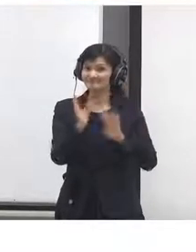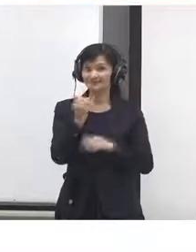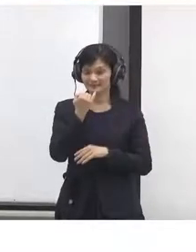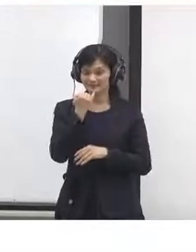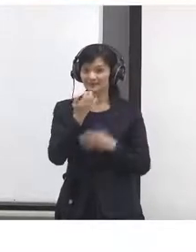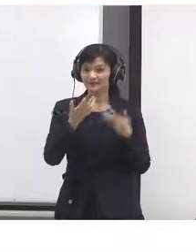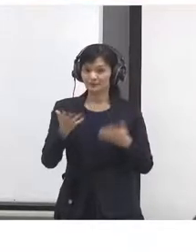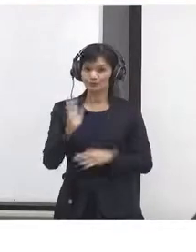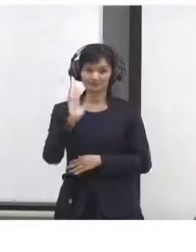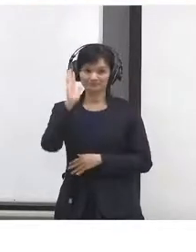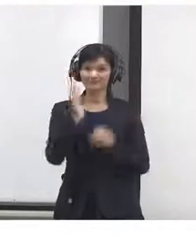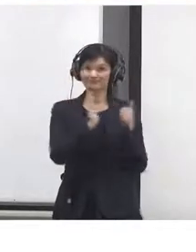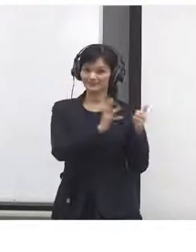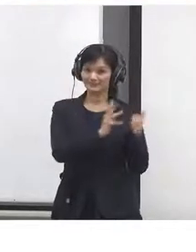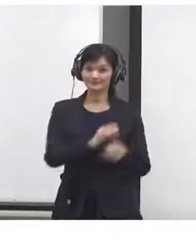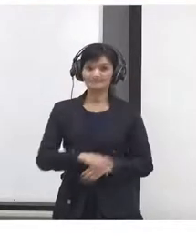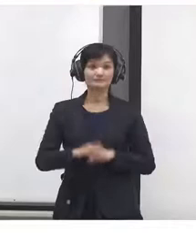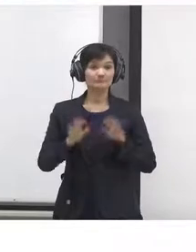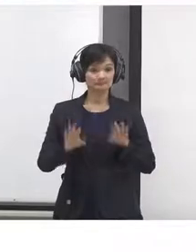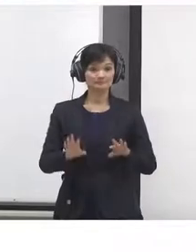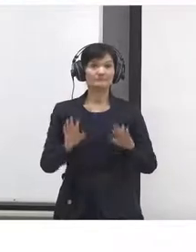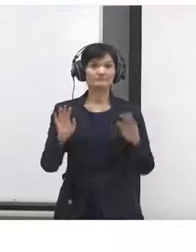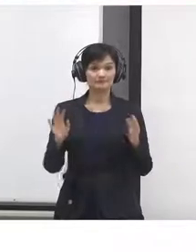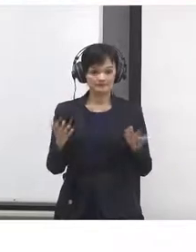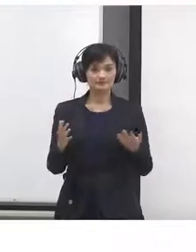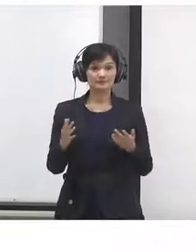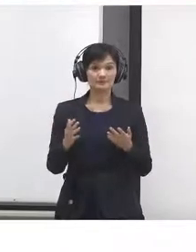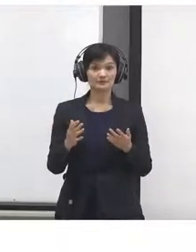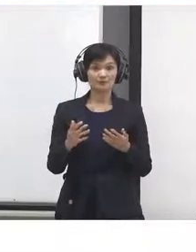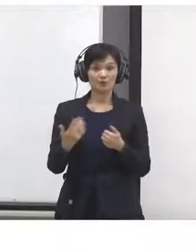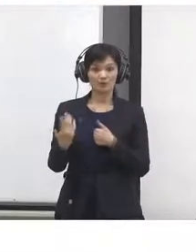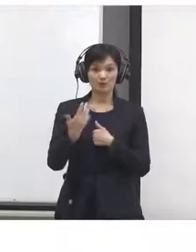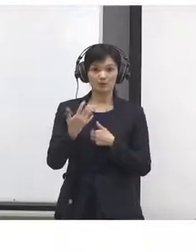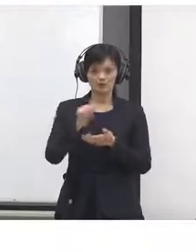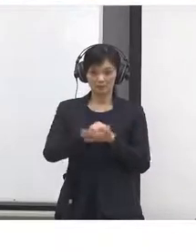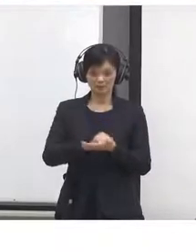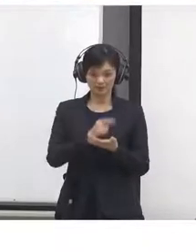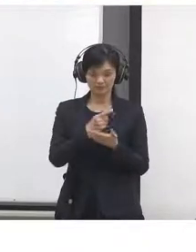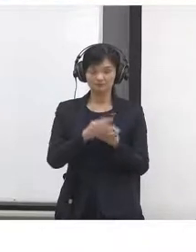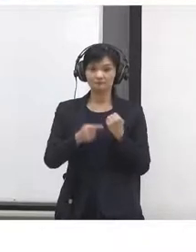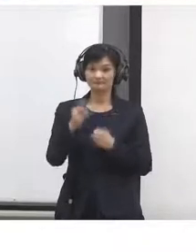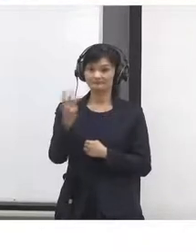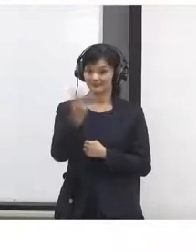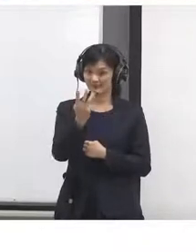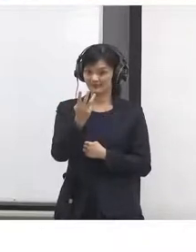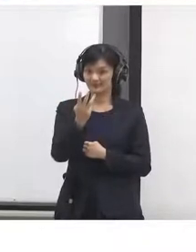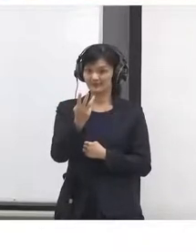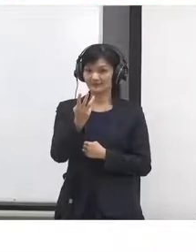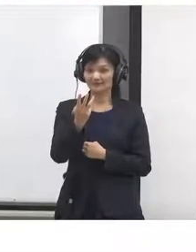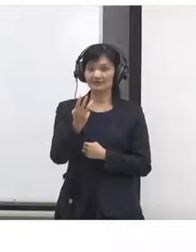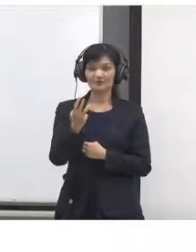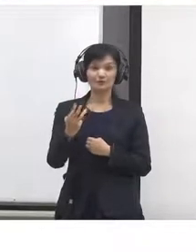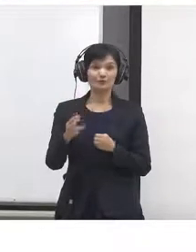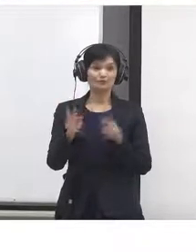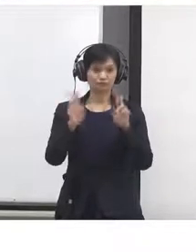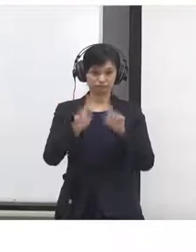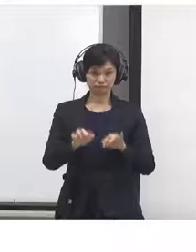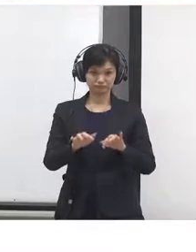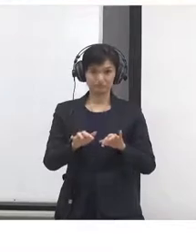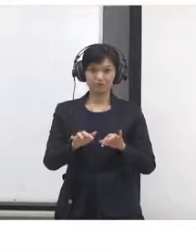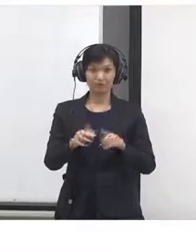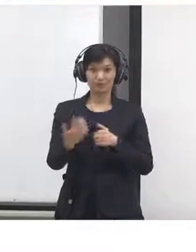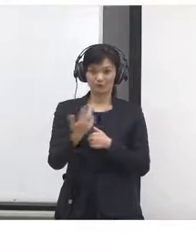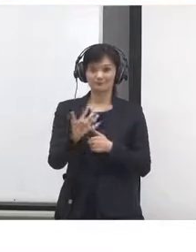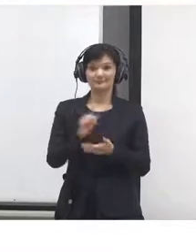题哦。那我们现在已经有大概三个问题在线上的部分，那我就先挑一个